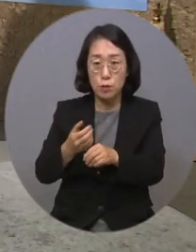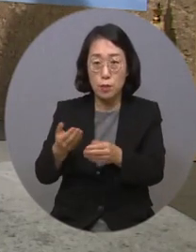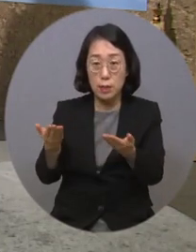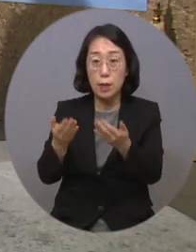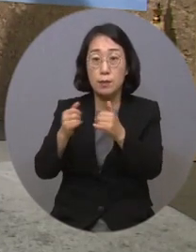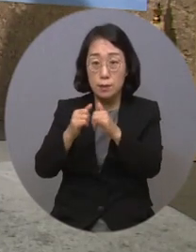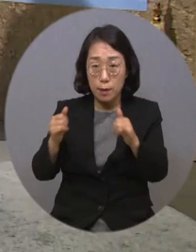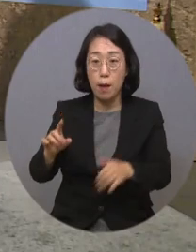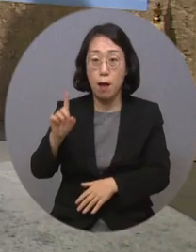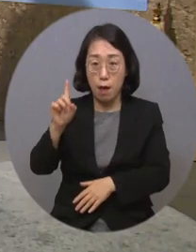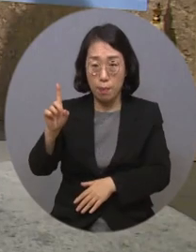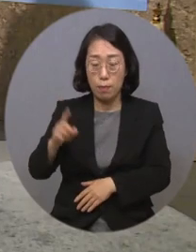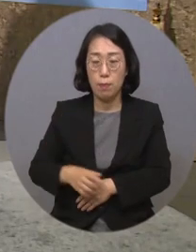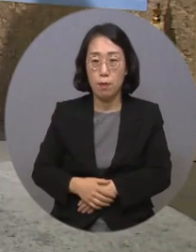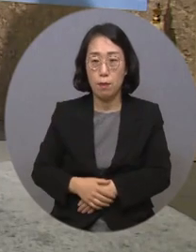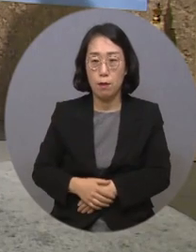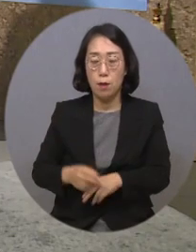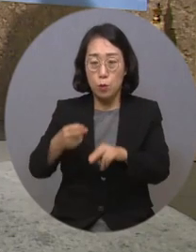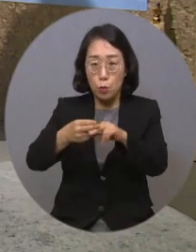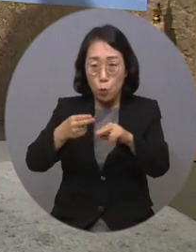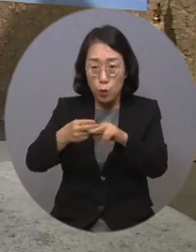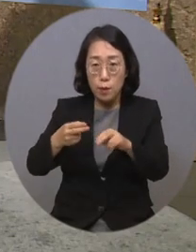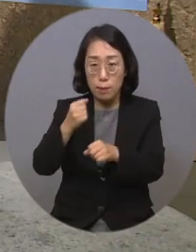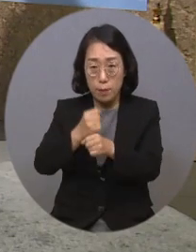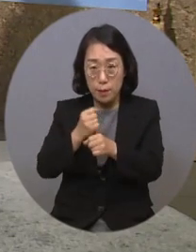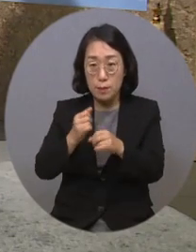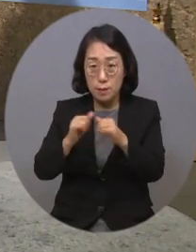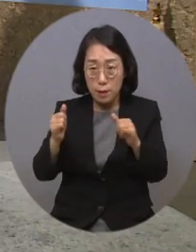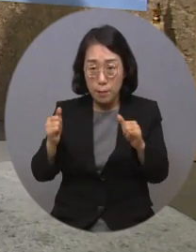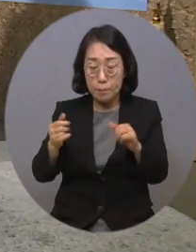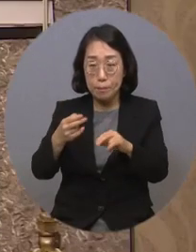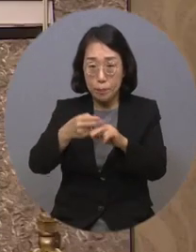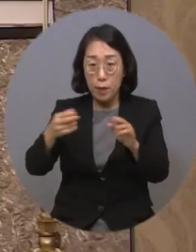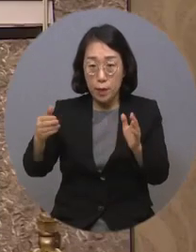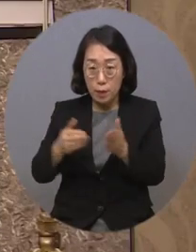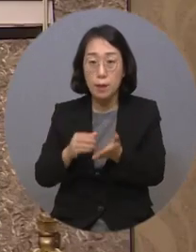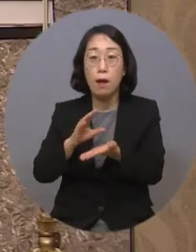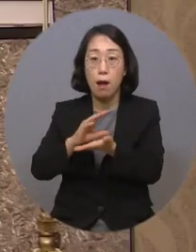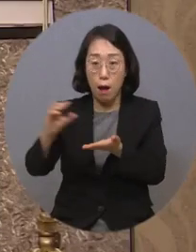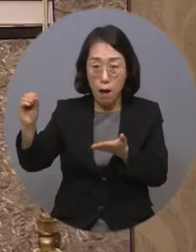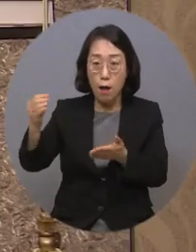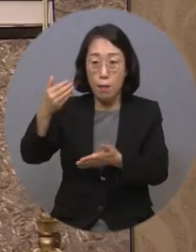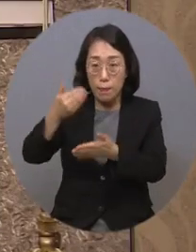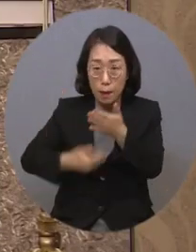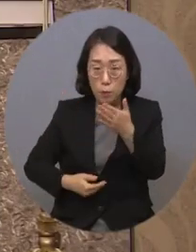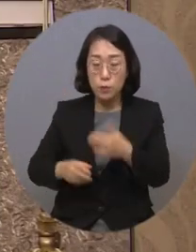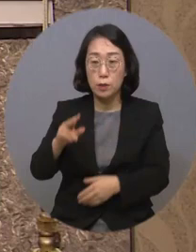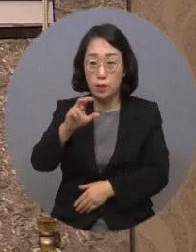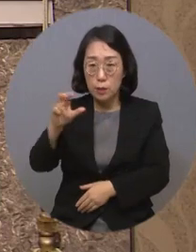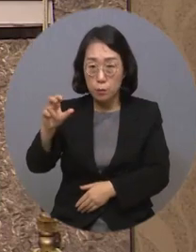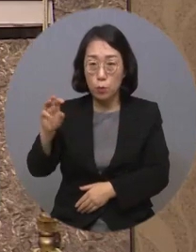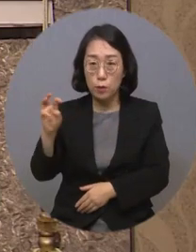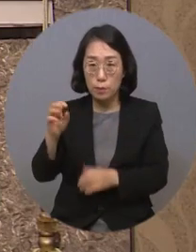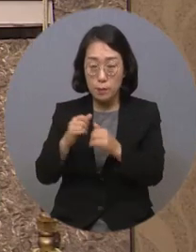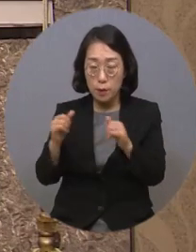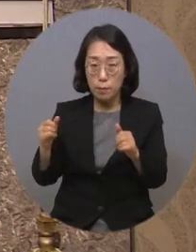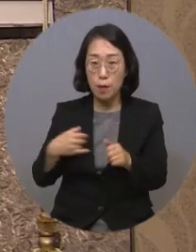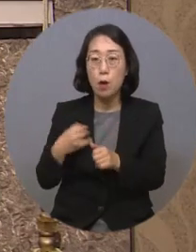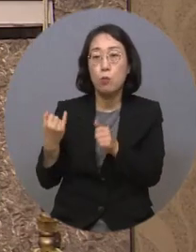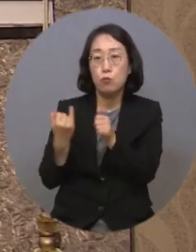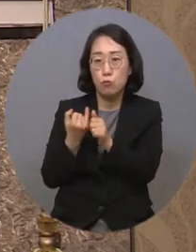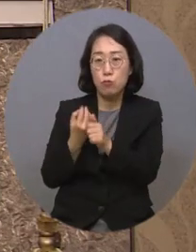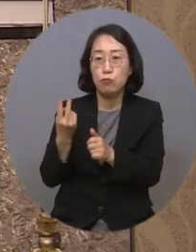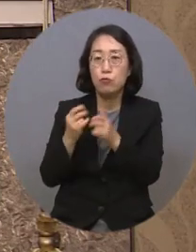그 근무를 했는데 이제 식사해주신 분은 식사만 해주시고 가니까 네. 이제 나머지 25명, 30명의 장애인들을 저하고 아내하고